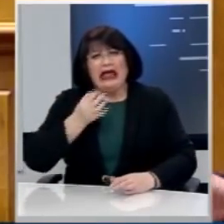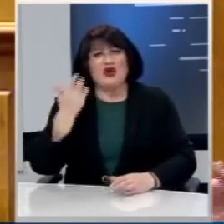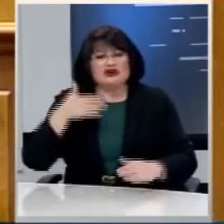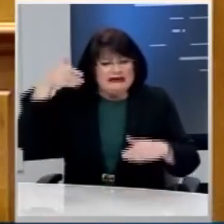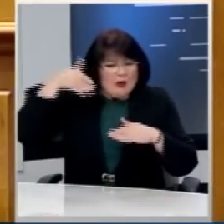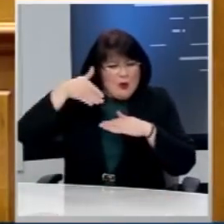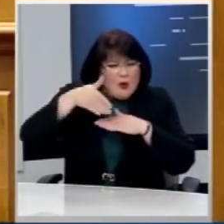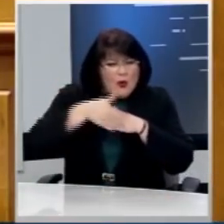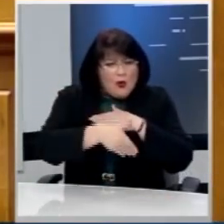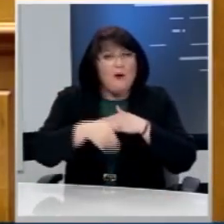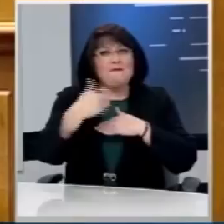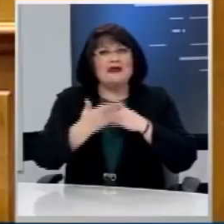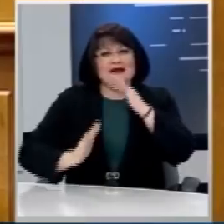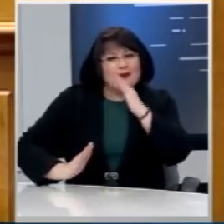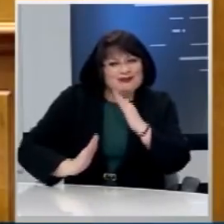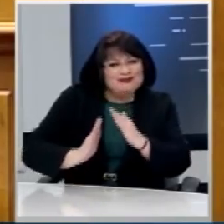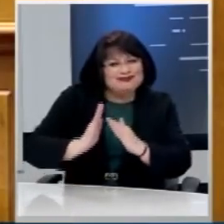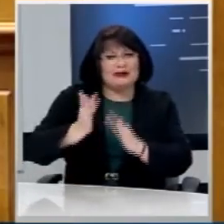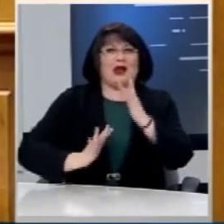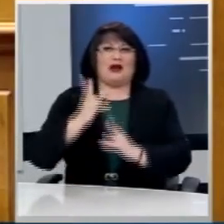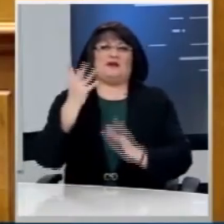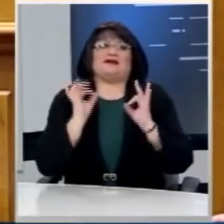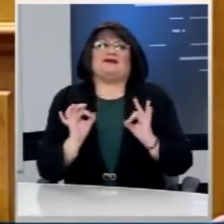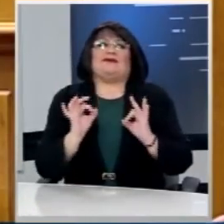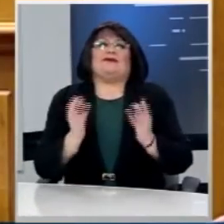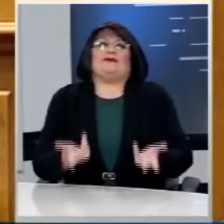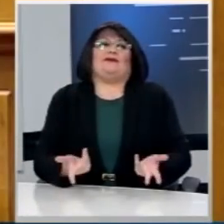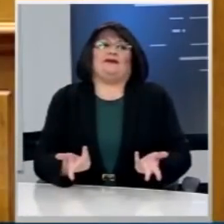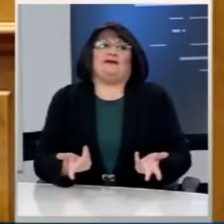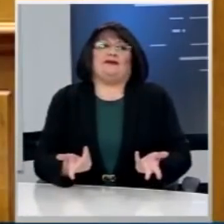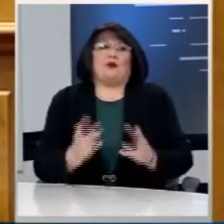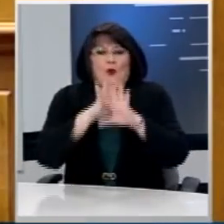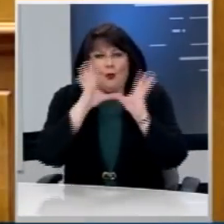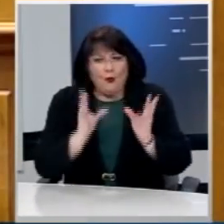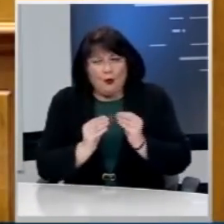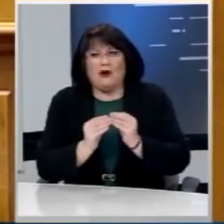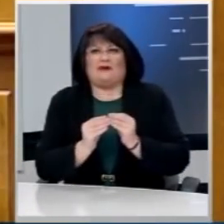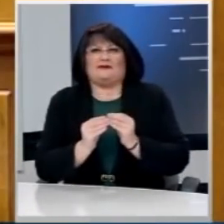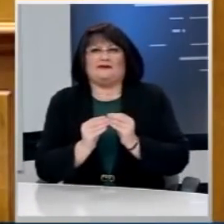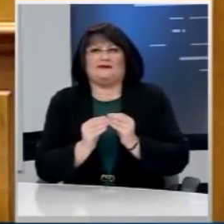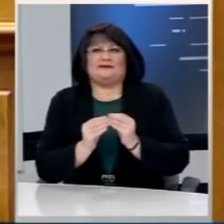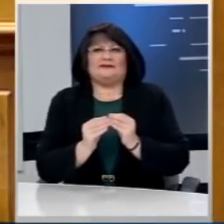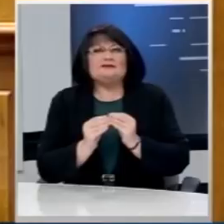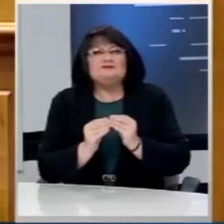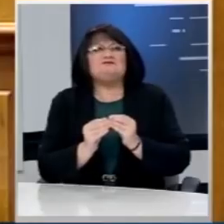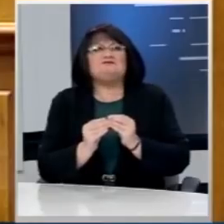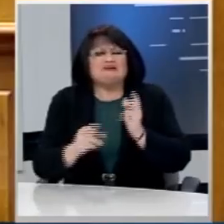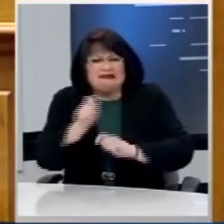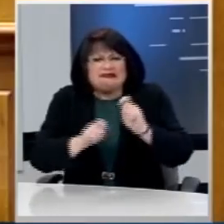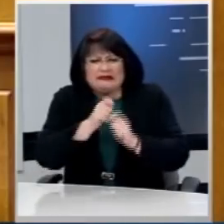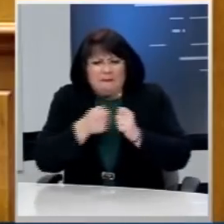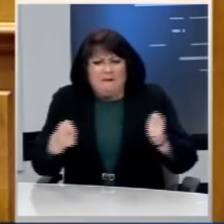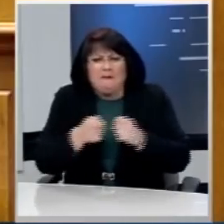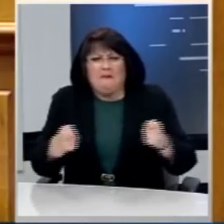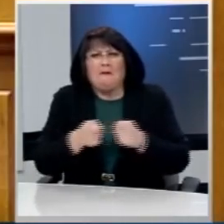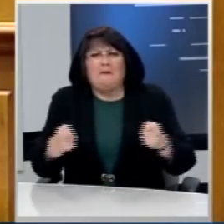έντονης βαθιάς κρίσης έρχεται και μια φάση ανάπτυξης. Και πώς να μην έρθει με όλα αυτά τα τόσα σαρωτικά διαρθρωτικά